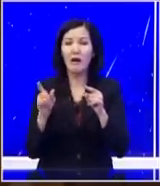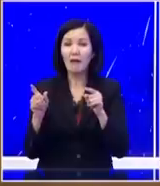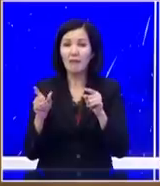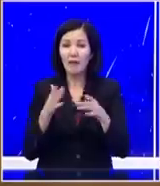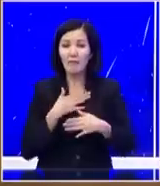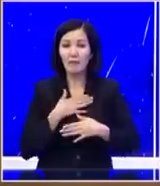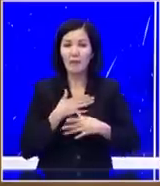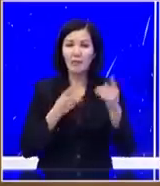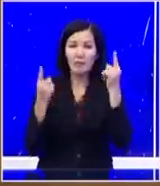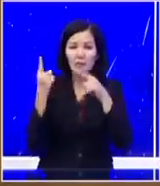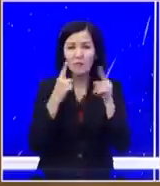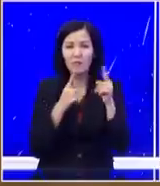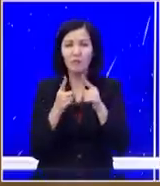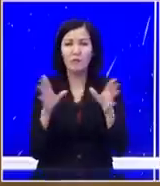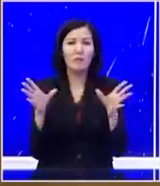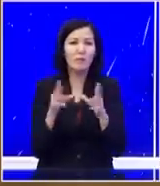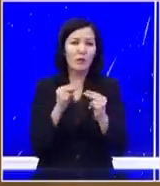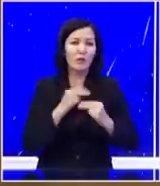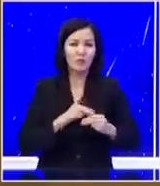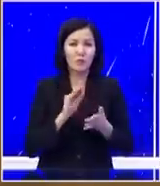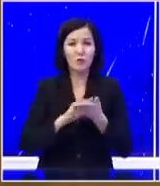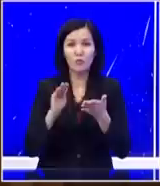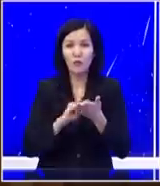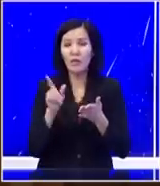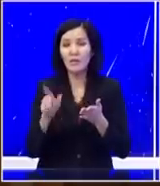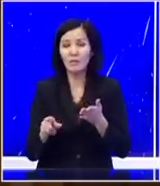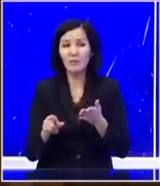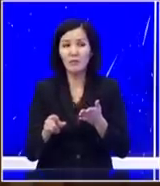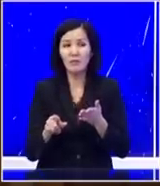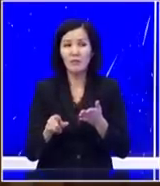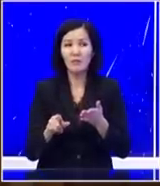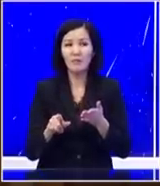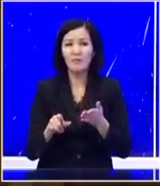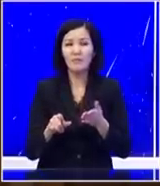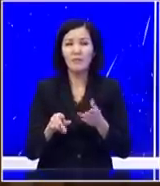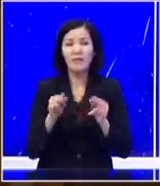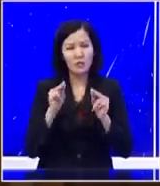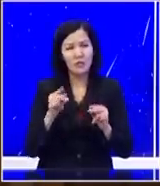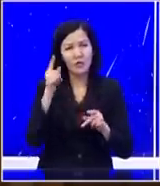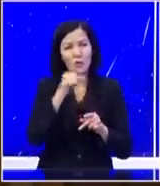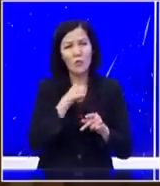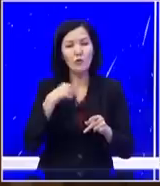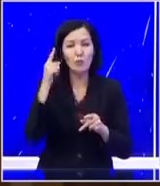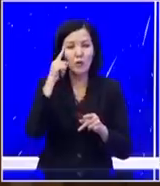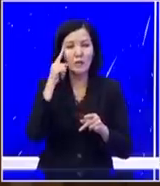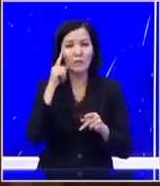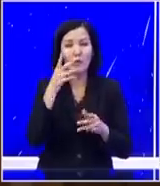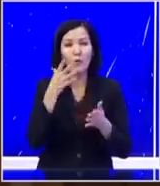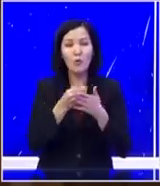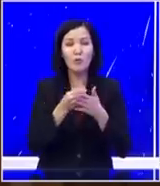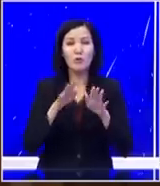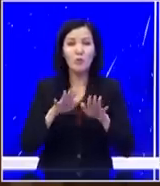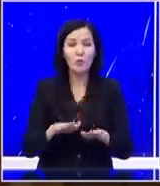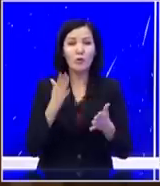мен творчествода қалайын. Мен журналистпін. Мен ойладым, да, действительно. Өзінің орнын білетін